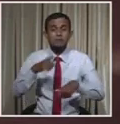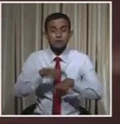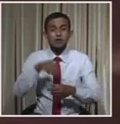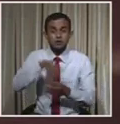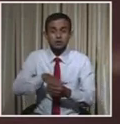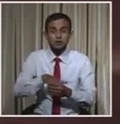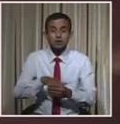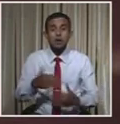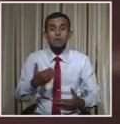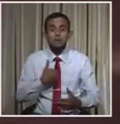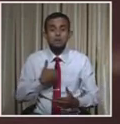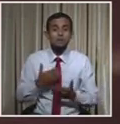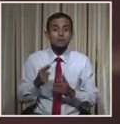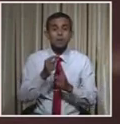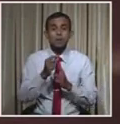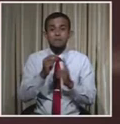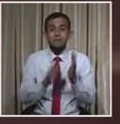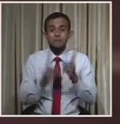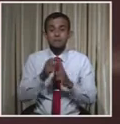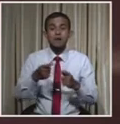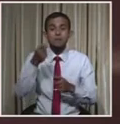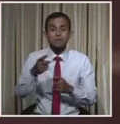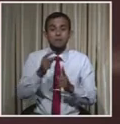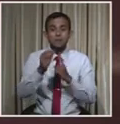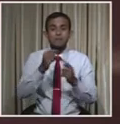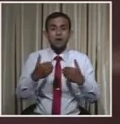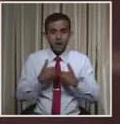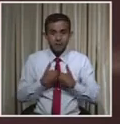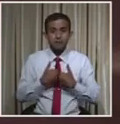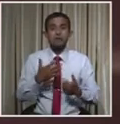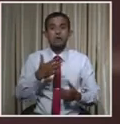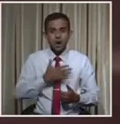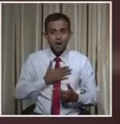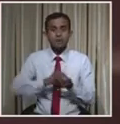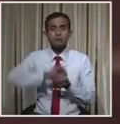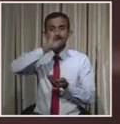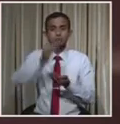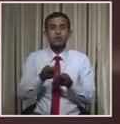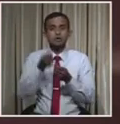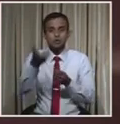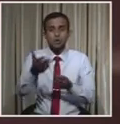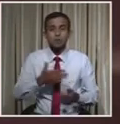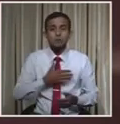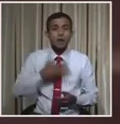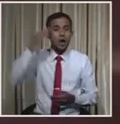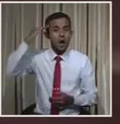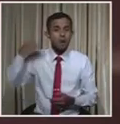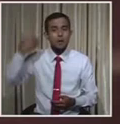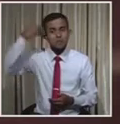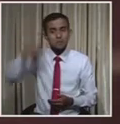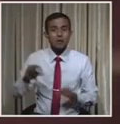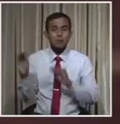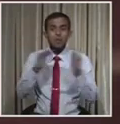තුලදී මගේ මුළු මන්ත්‍රී වැටුපම පාර්ලිමේන්තුවෙන් අපි වෙනුවෙන් අපි අරමුදලට බැර කළා මගේ මව මිය යාමෙන් පසු